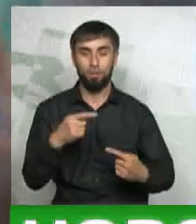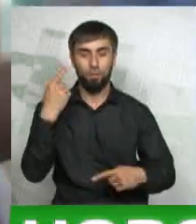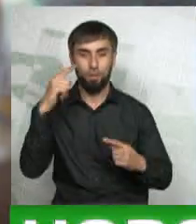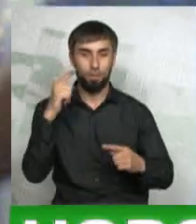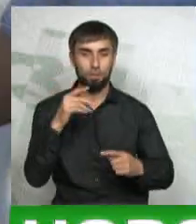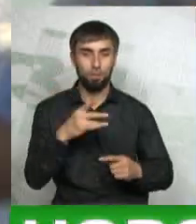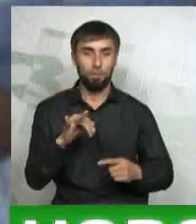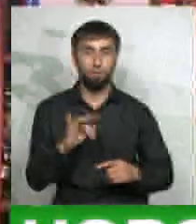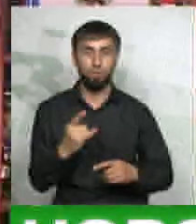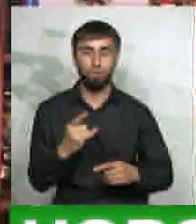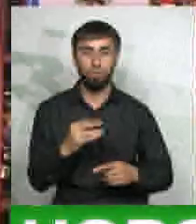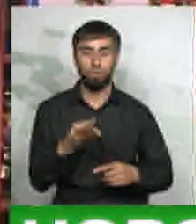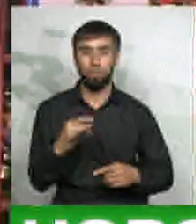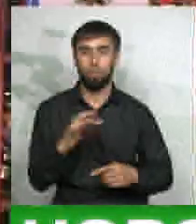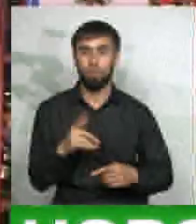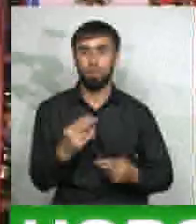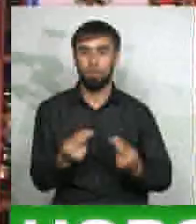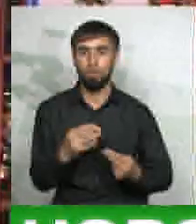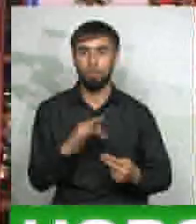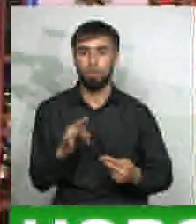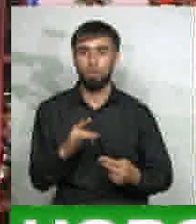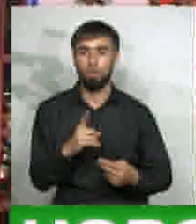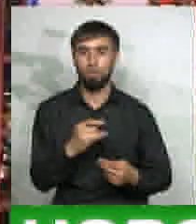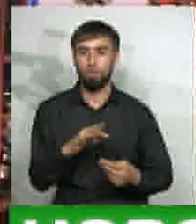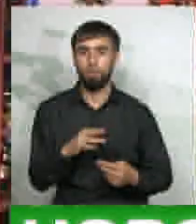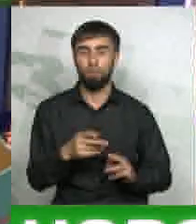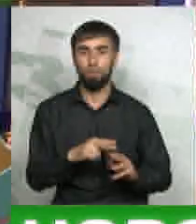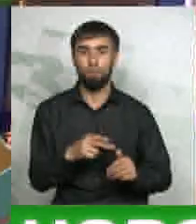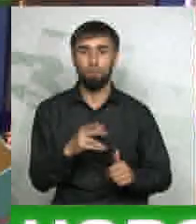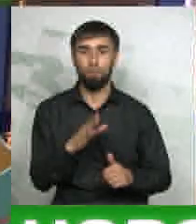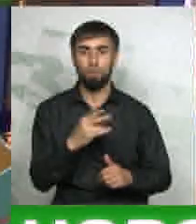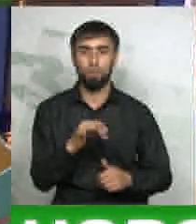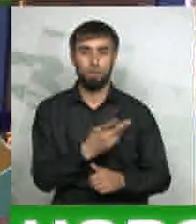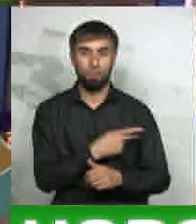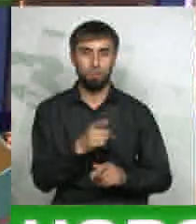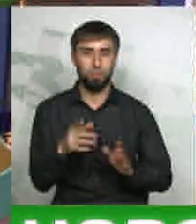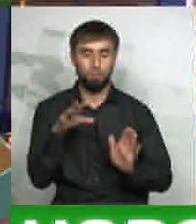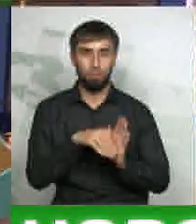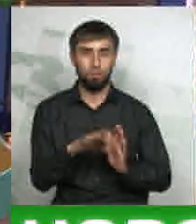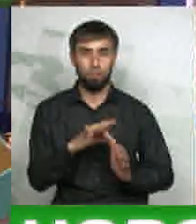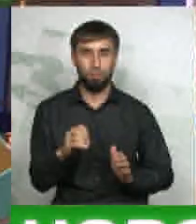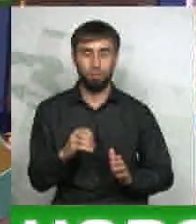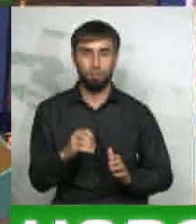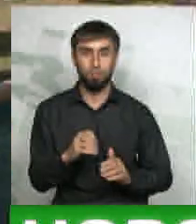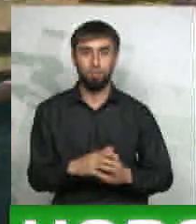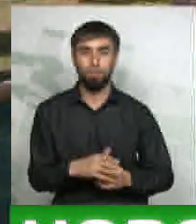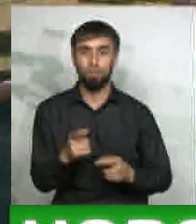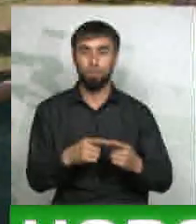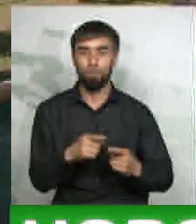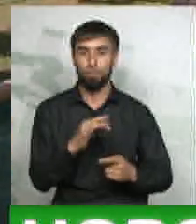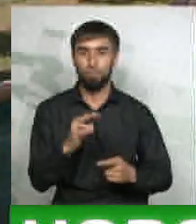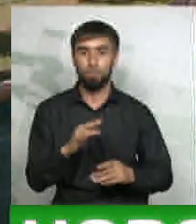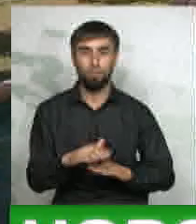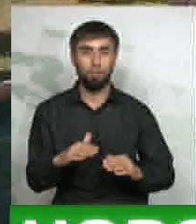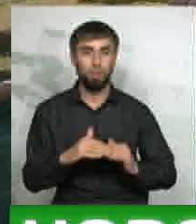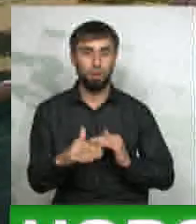и смекалки ребенка особую роль играет и интерьер заведения. Волшебную сказку тут погружаются прямо во дворе. Живописный уголок с фонтаном,